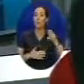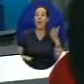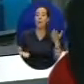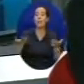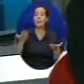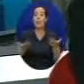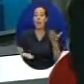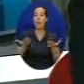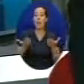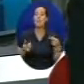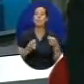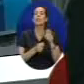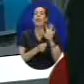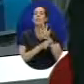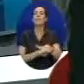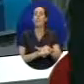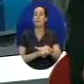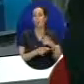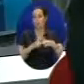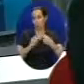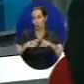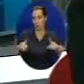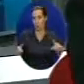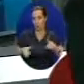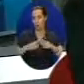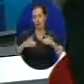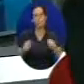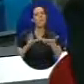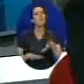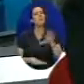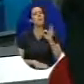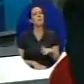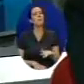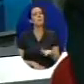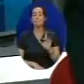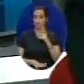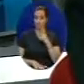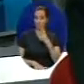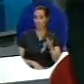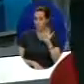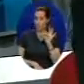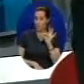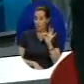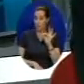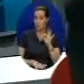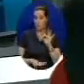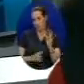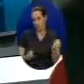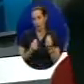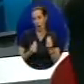הבדל לגבי ההשפעות של הסוגים השונים על כל מיני דברים שחשובים. ומה מצאתם? אוקיי, אז מצאנו מה